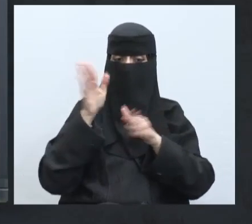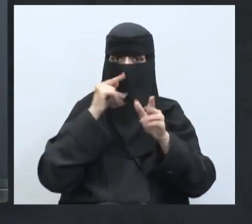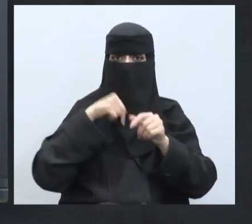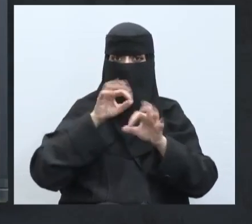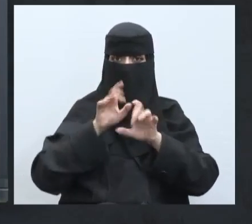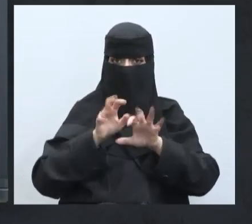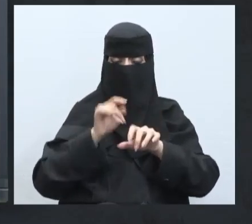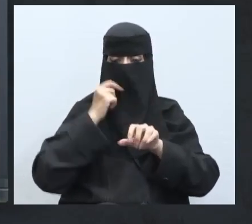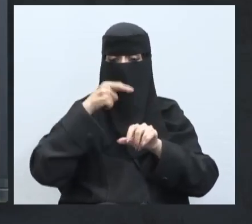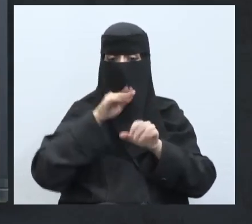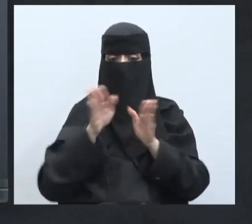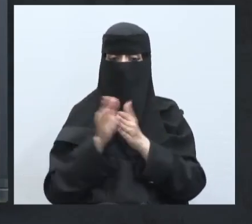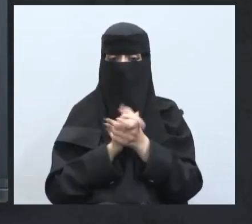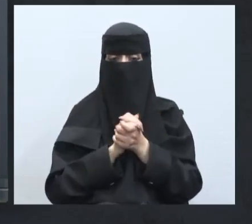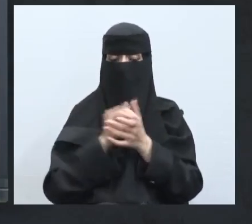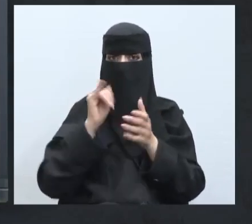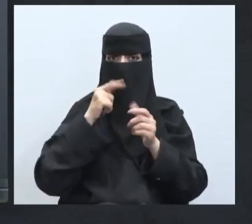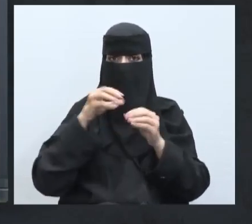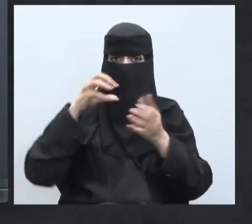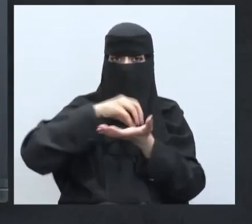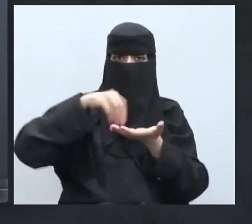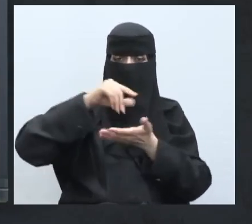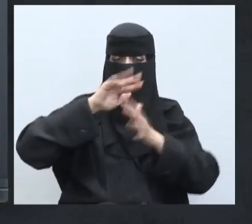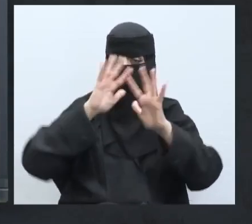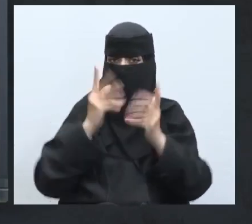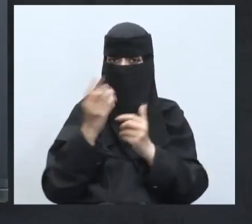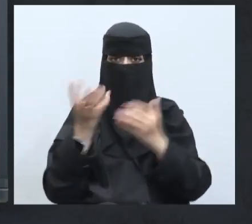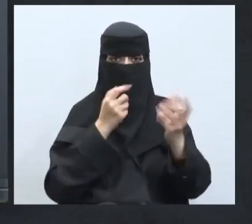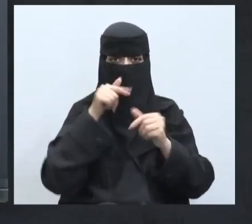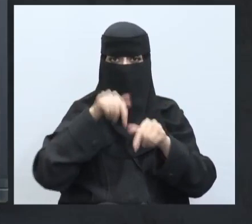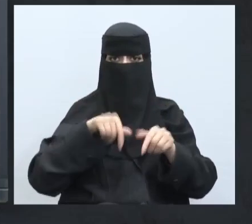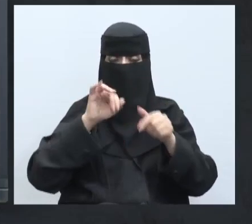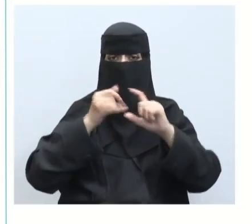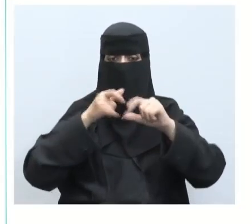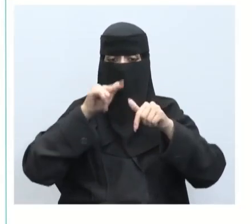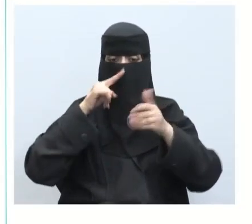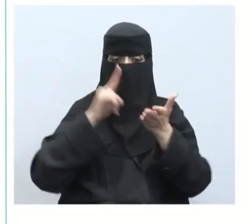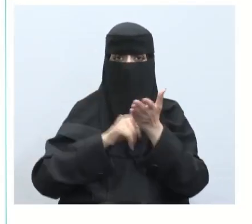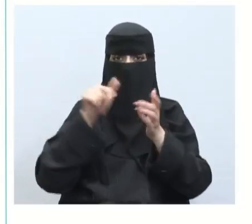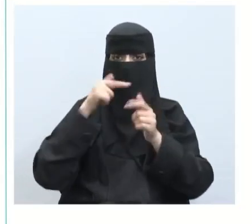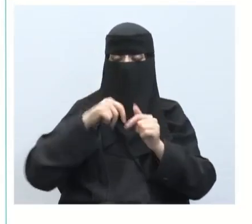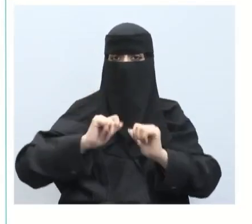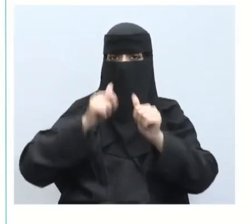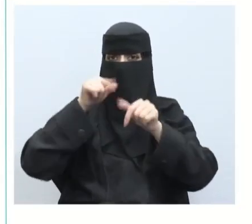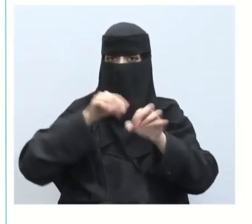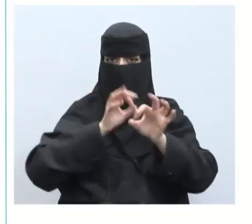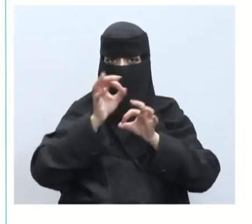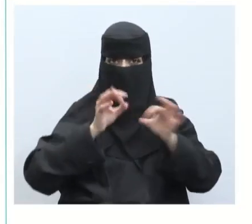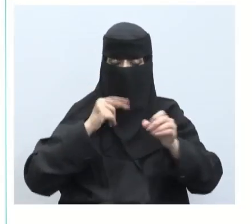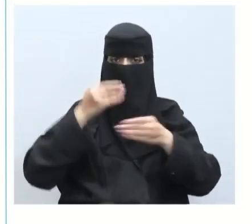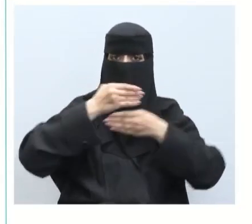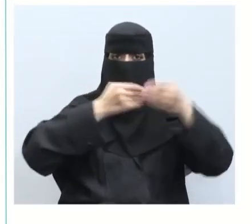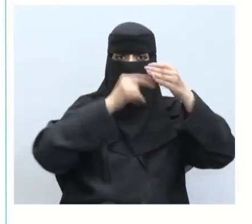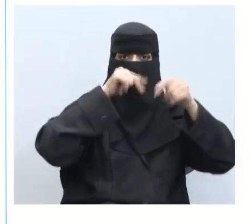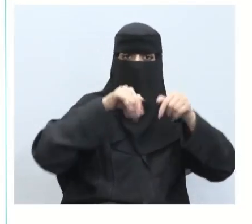من تقنيات من معدات ومن جميع الموارد المتاحه للمنظمه وبالتالي لابد ان تكون الخطط مبنيه